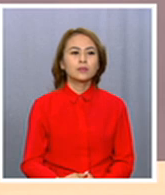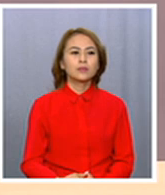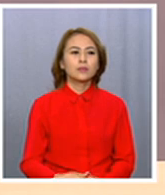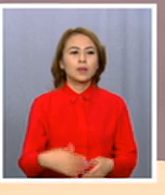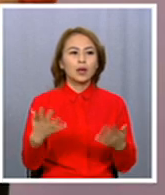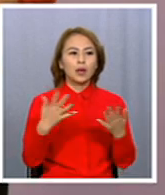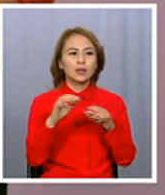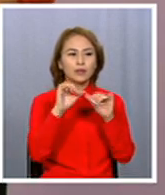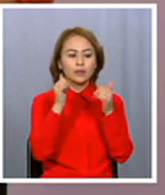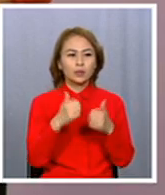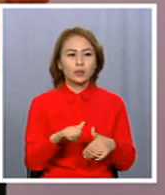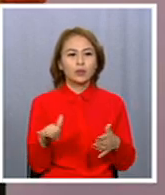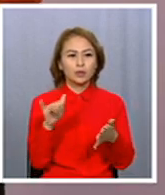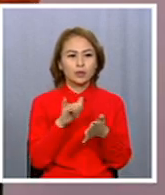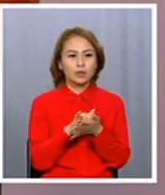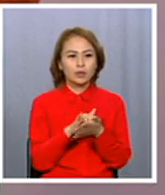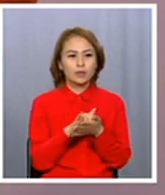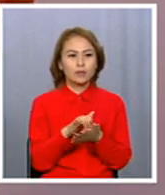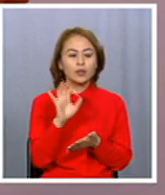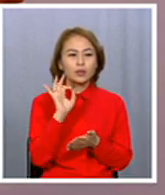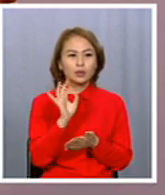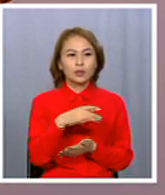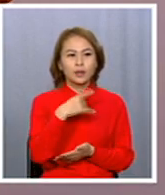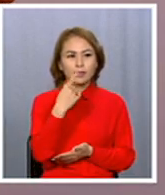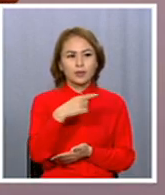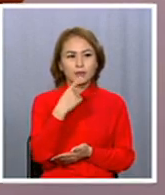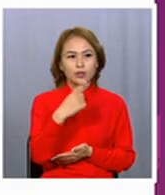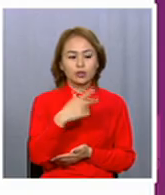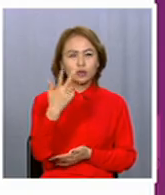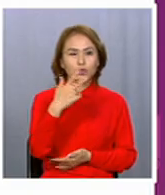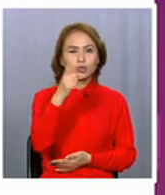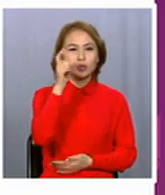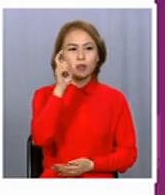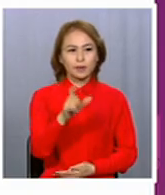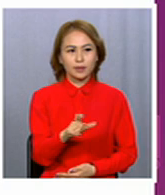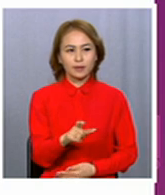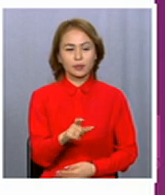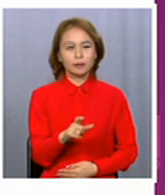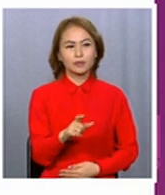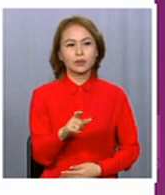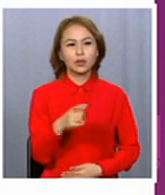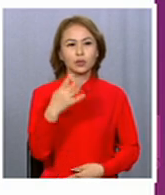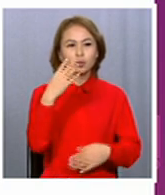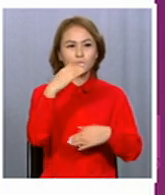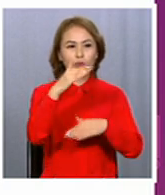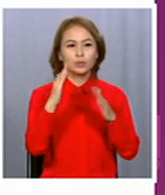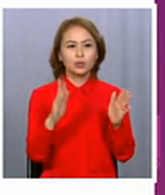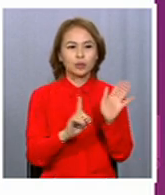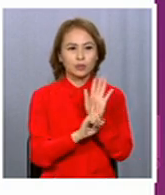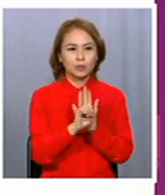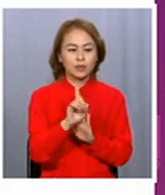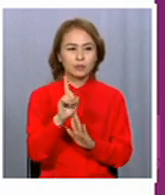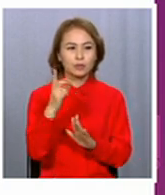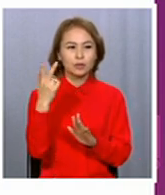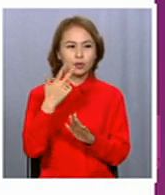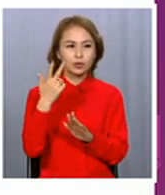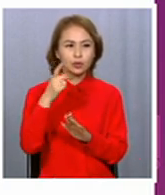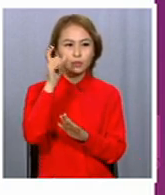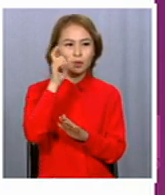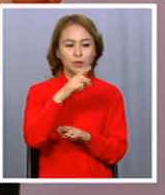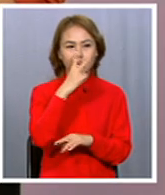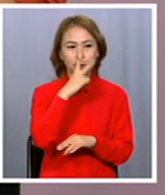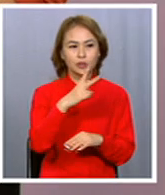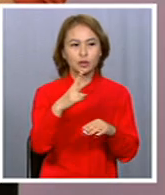фигураны орналастырамыз? Дұрыс айтасындар, үшінші қатардағы тік төрт бұрыштан бастаймыз. Үшінші бағанның бірінші